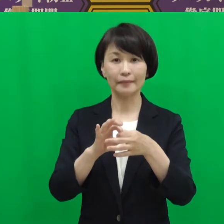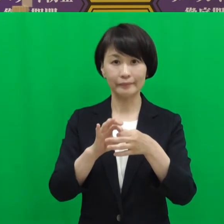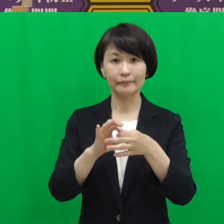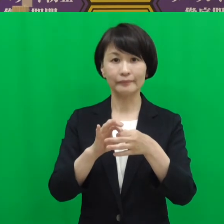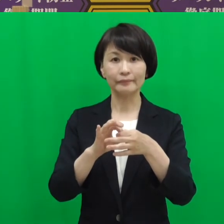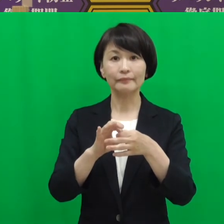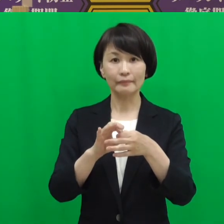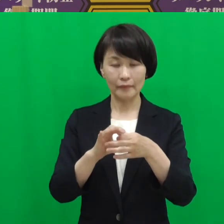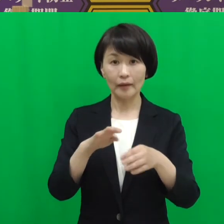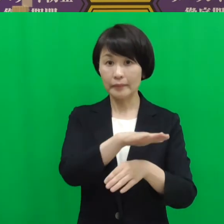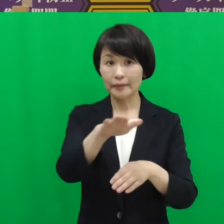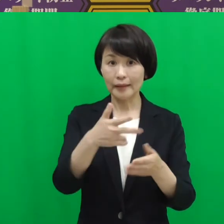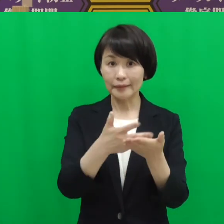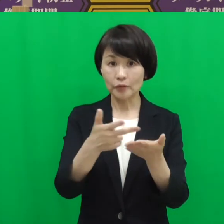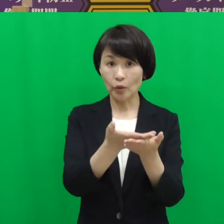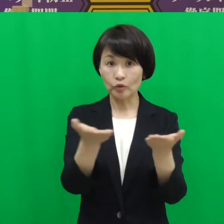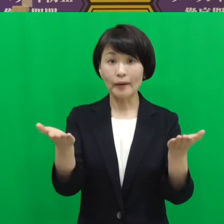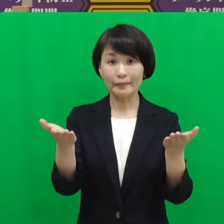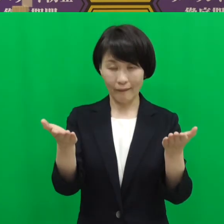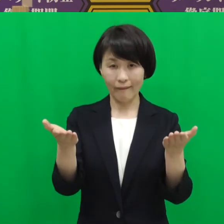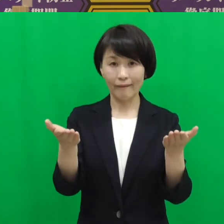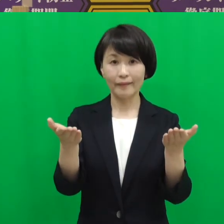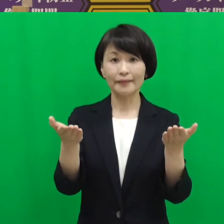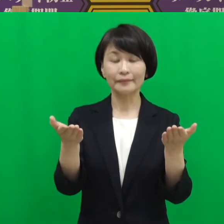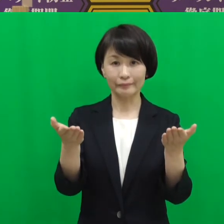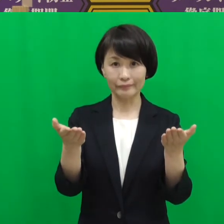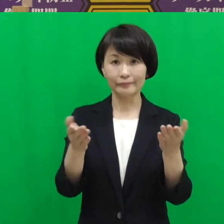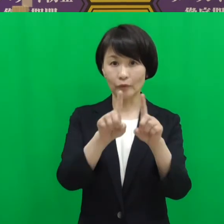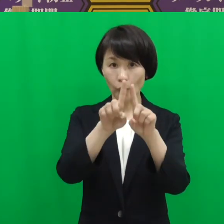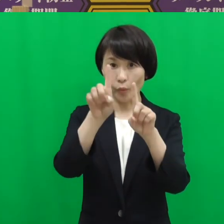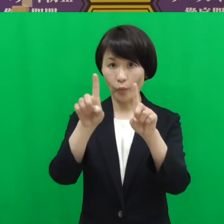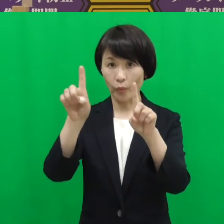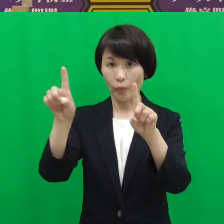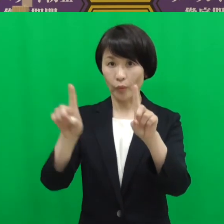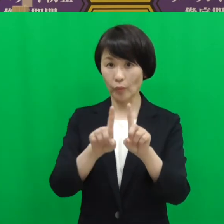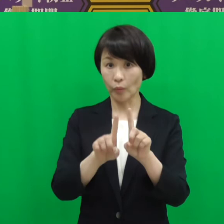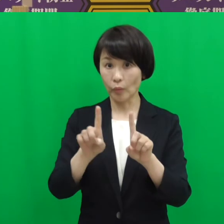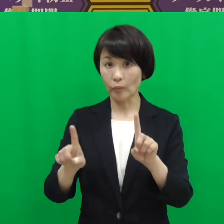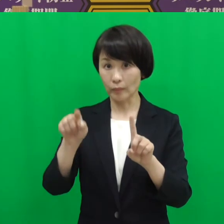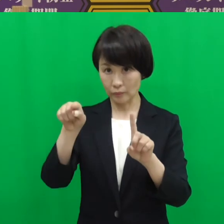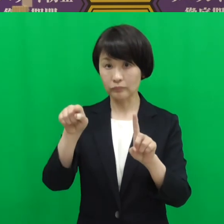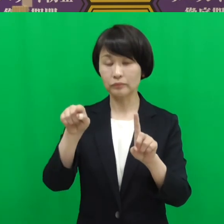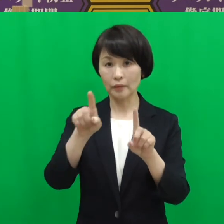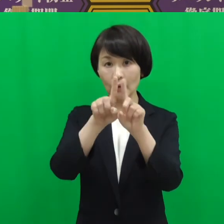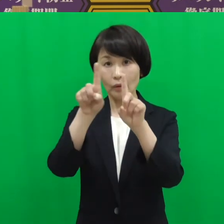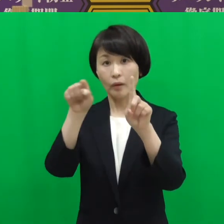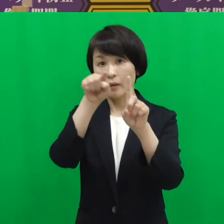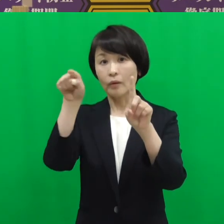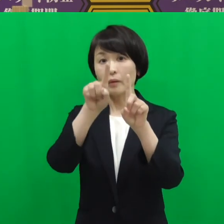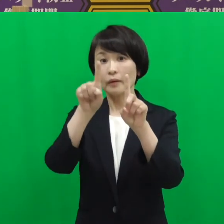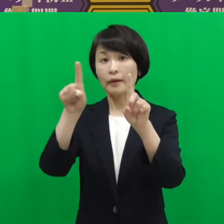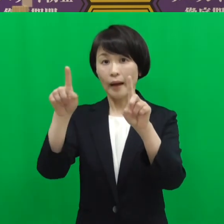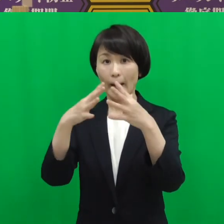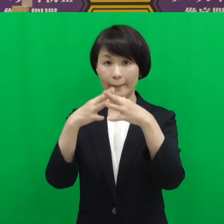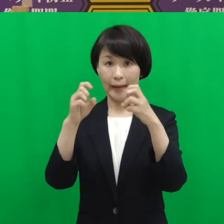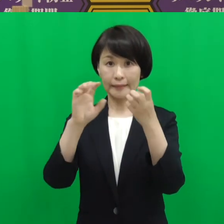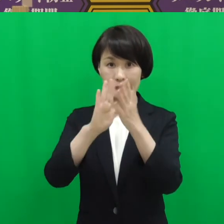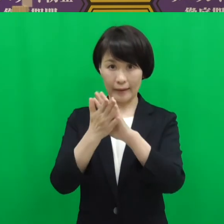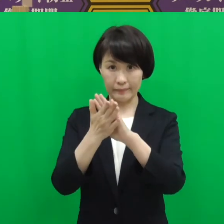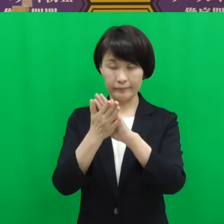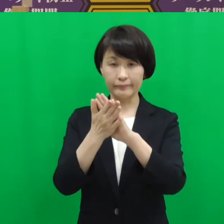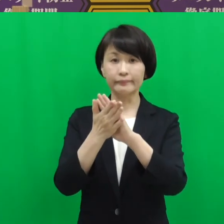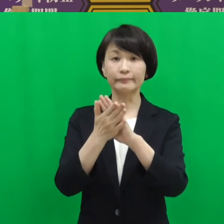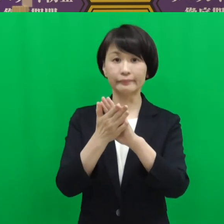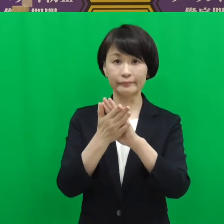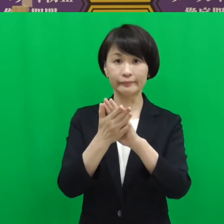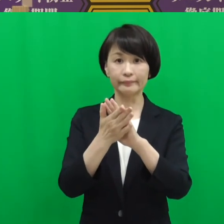折れ線、皆さんにお配りした資料のですね、折れ線グラフの一番上の折れ線グラフが宮城県の地